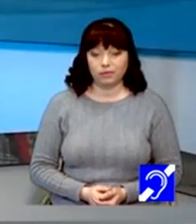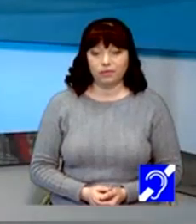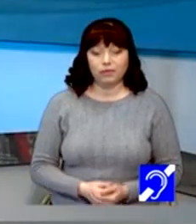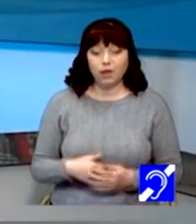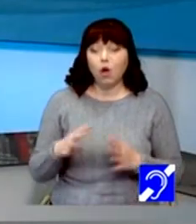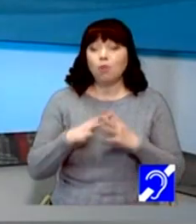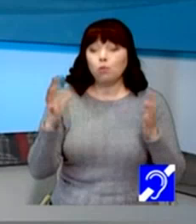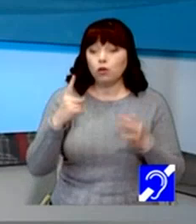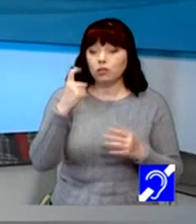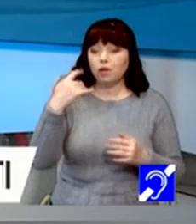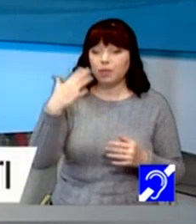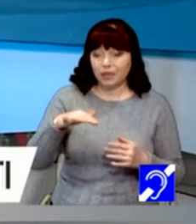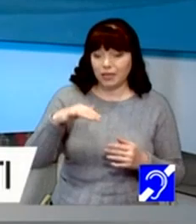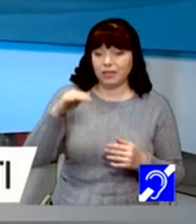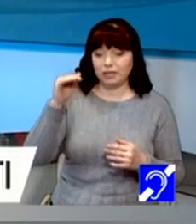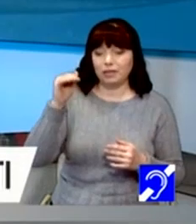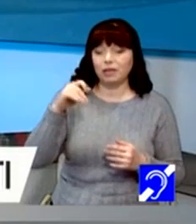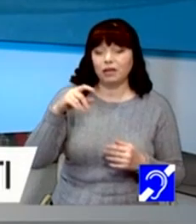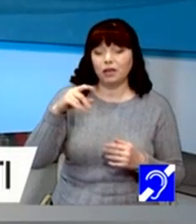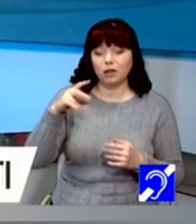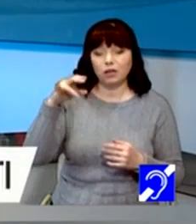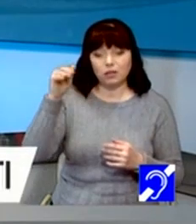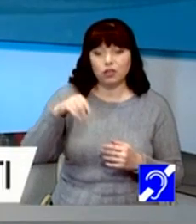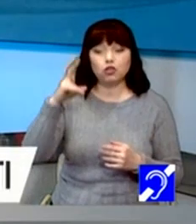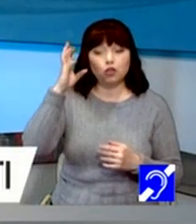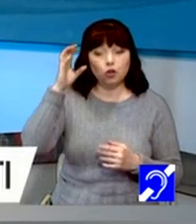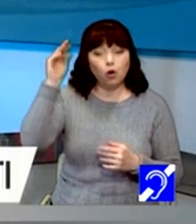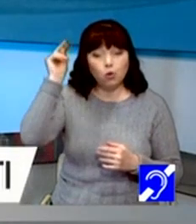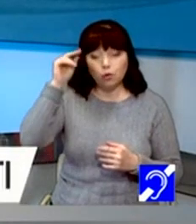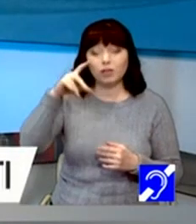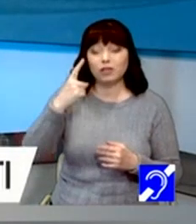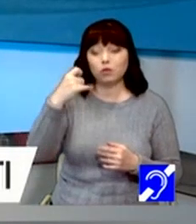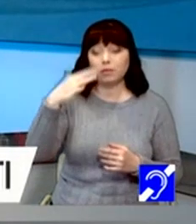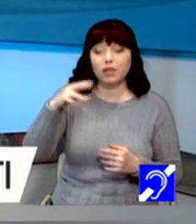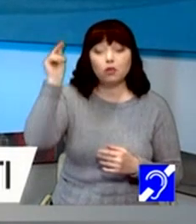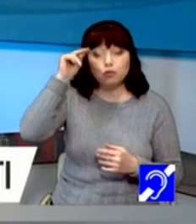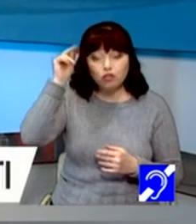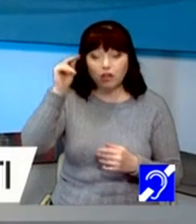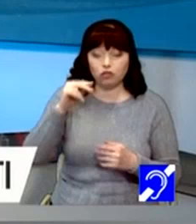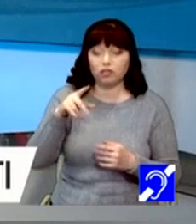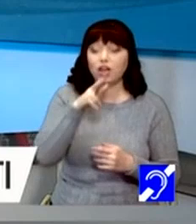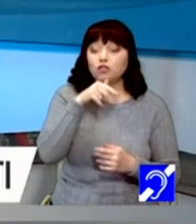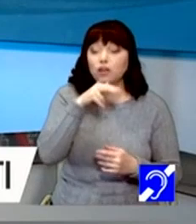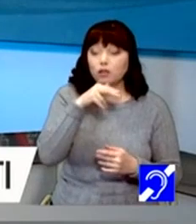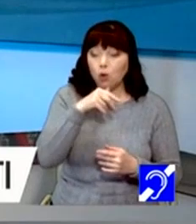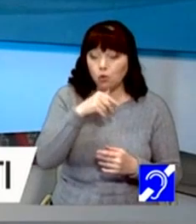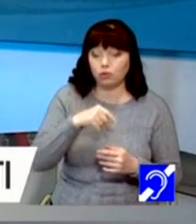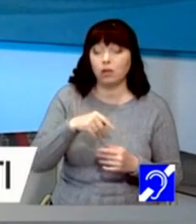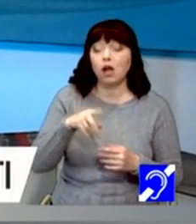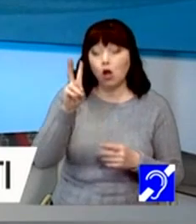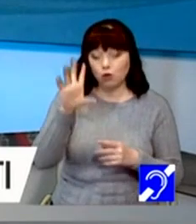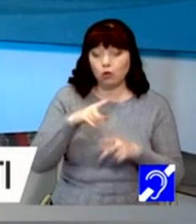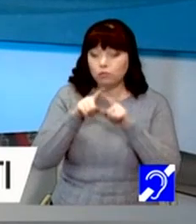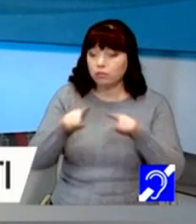up100 50 de elevi și studenți români din regiunea Cernăuți sau ales cu premii Pentru promovarea limbii culturii și